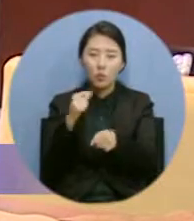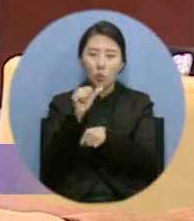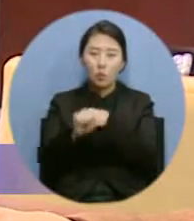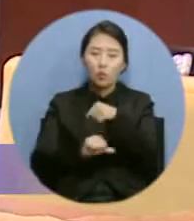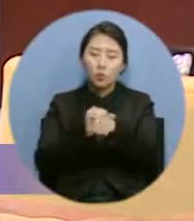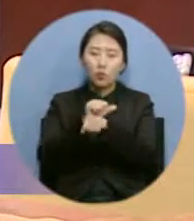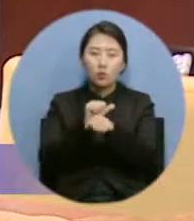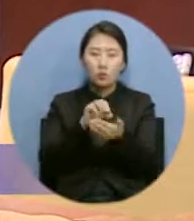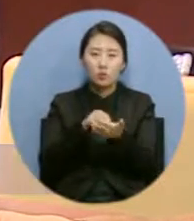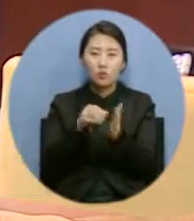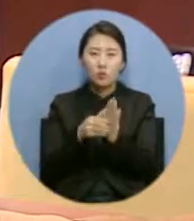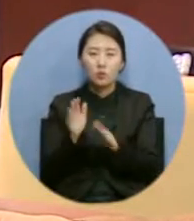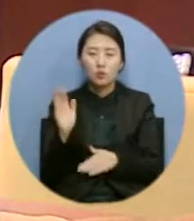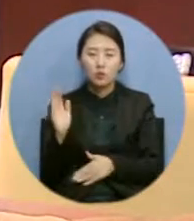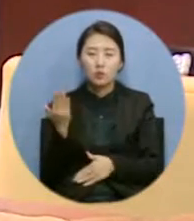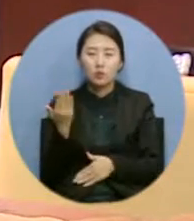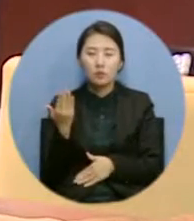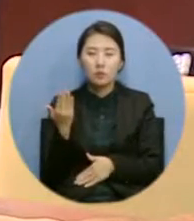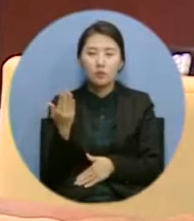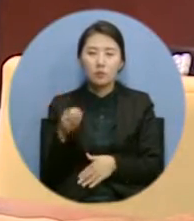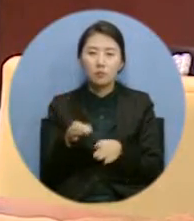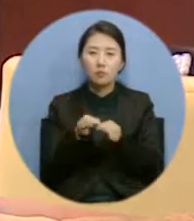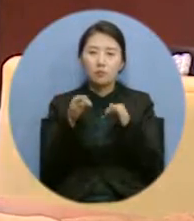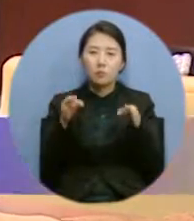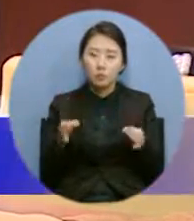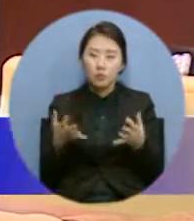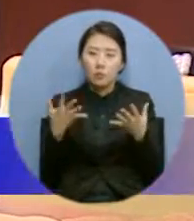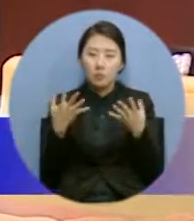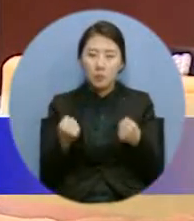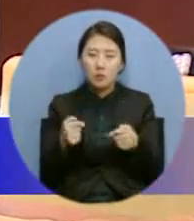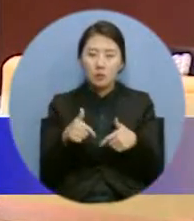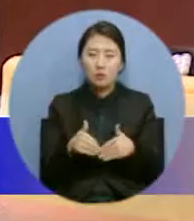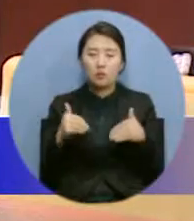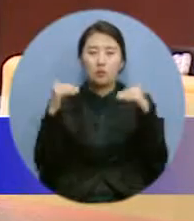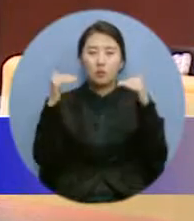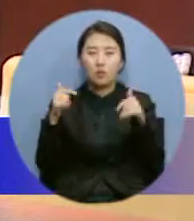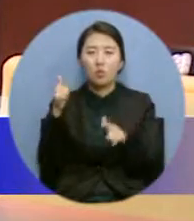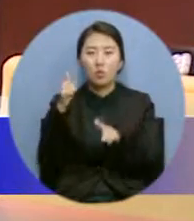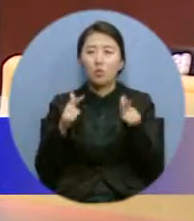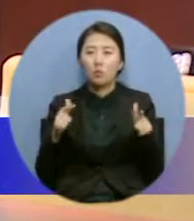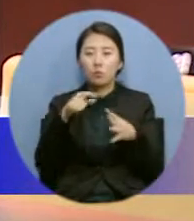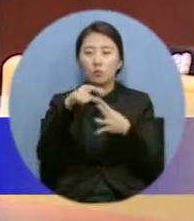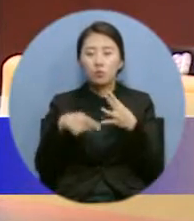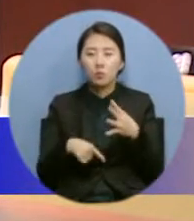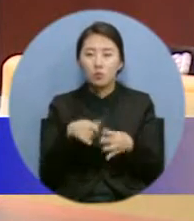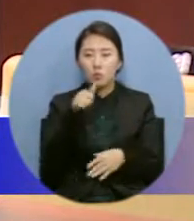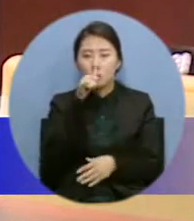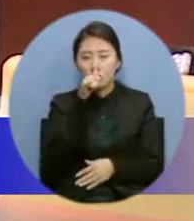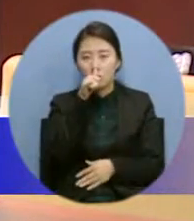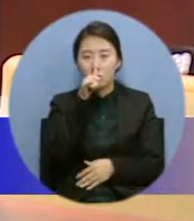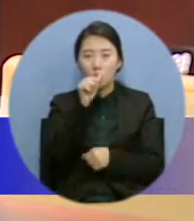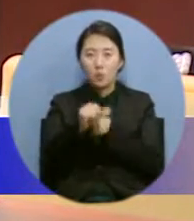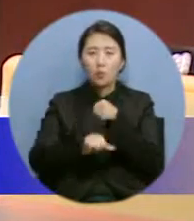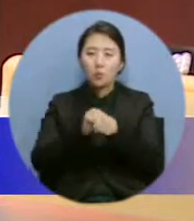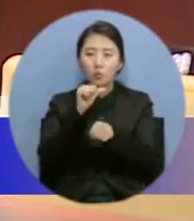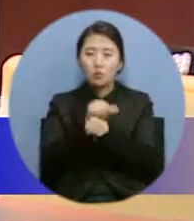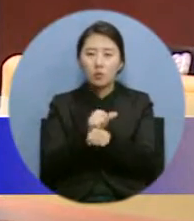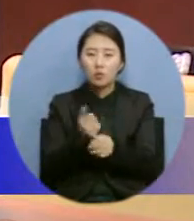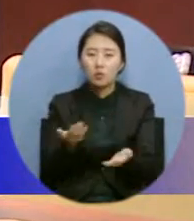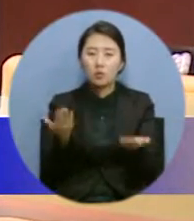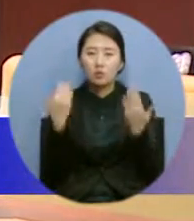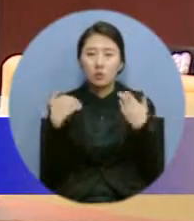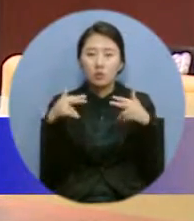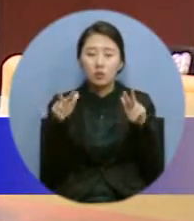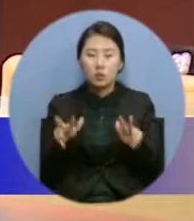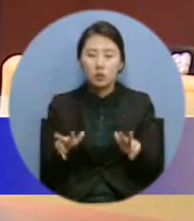5년 정도 됐는데요. 그동안에 인프라가 많이 확장이 되고 다양한 프로그램들이 있어 왔는데, 5년 정도가 지난